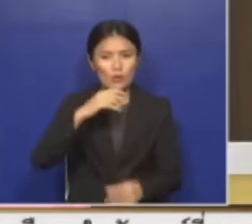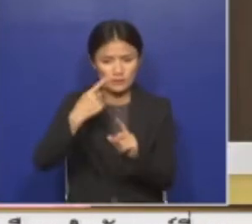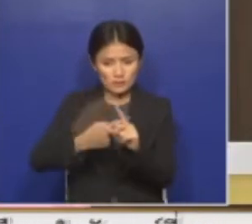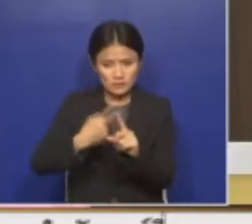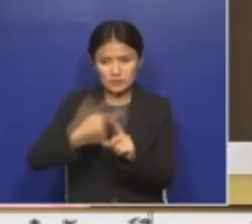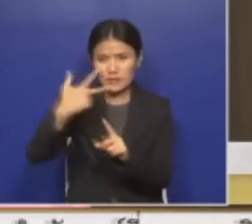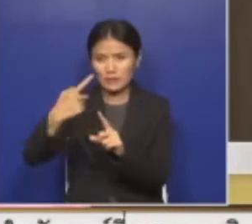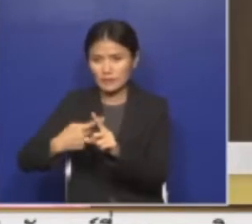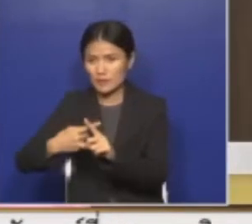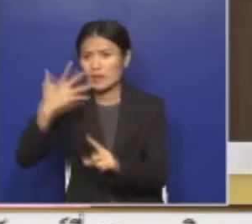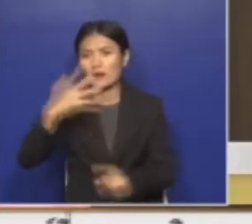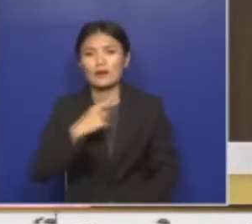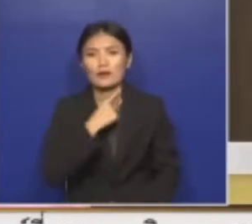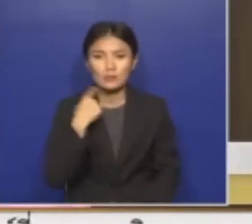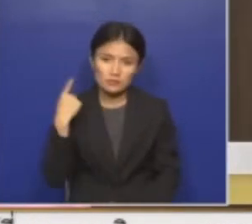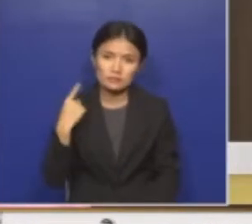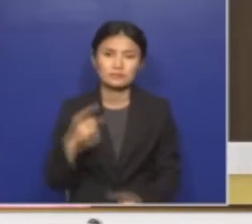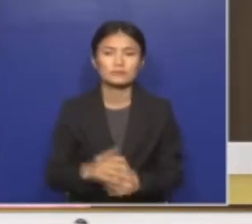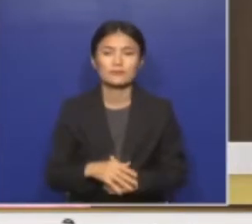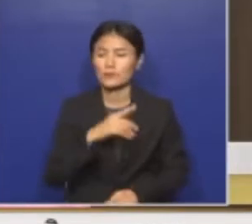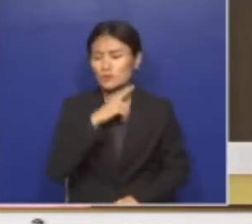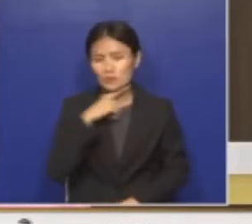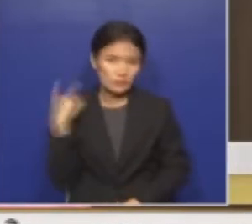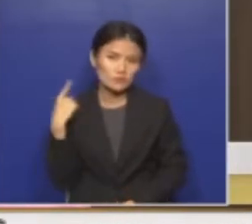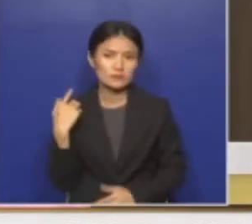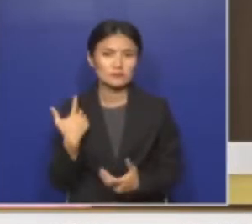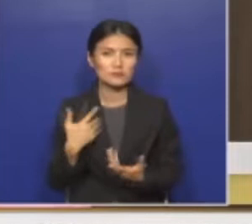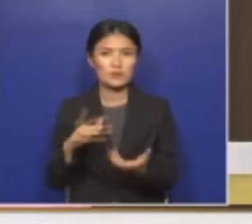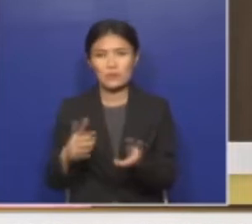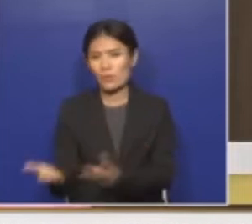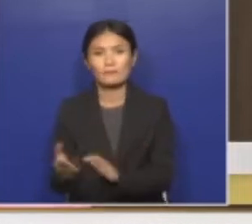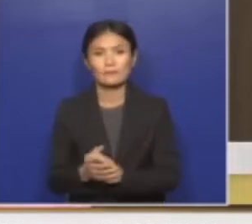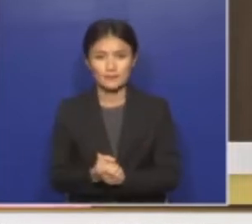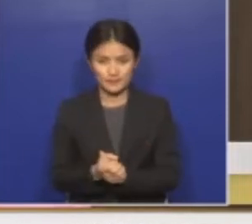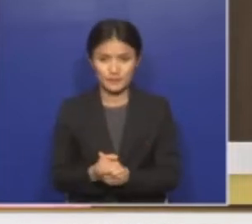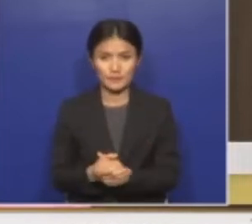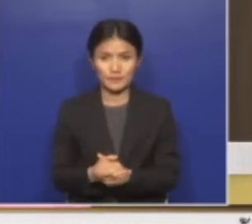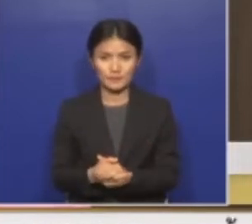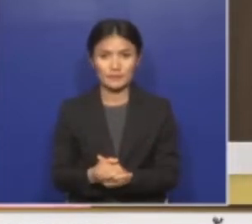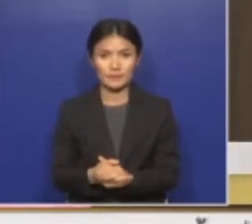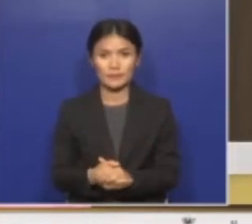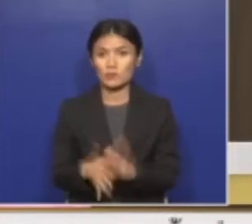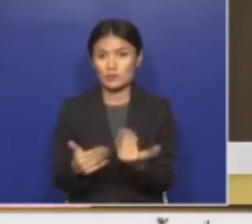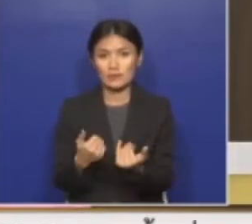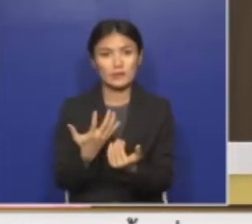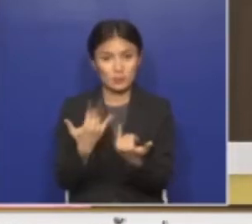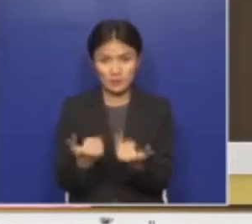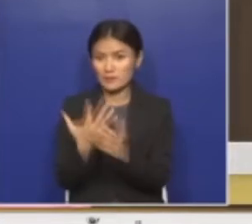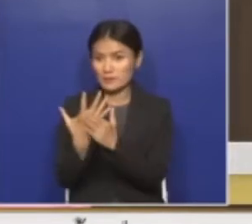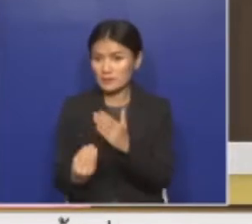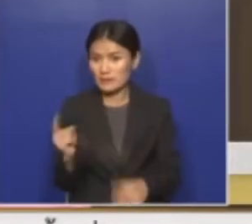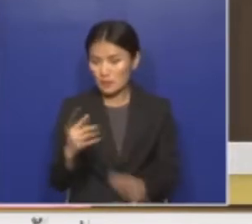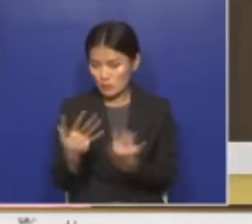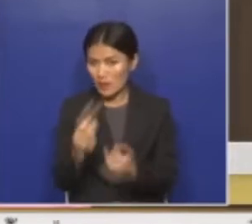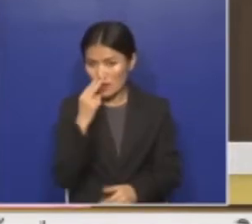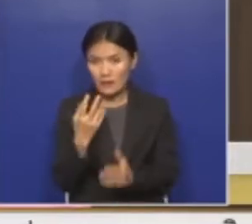ขาดทุนมหาศาลเลยนะครับแทบจะล้มละลายวันนี้สิ่งที่เหลืออยู่นะครับสิ่งที่